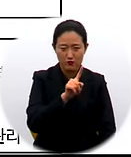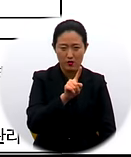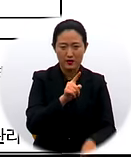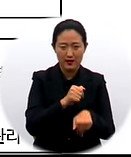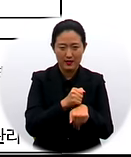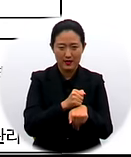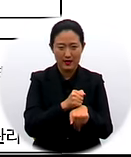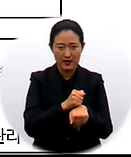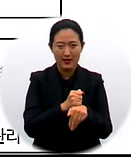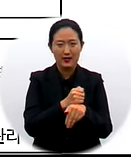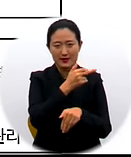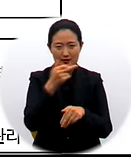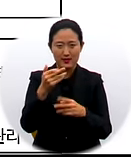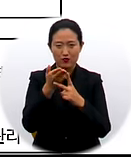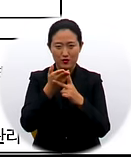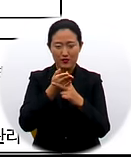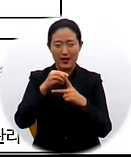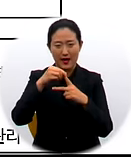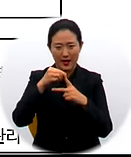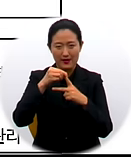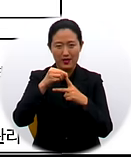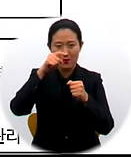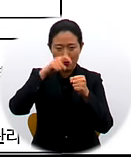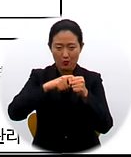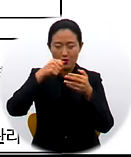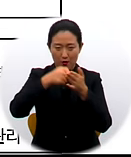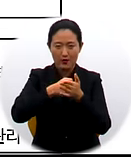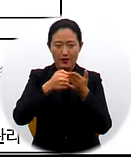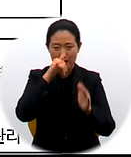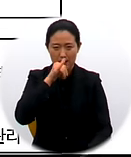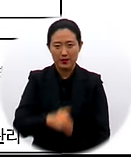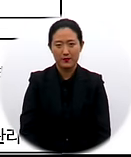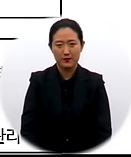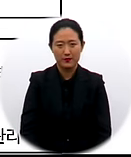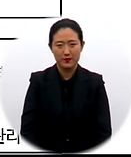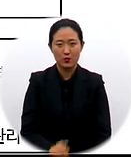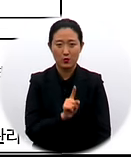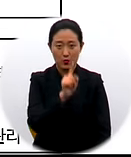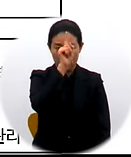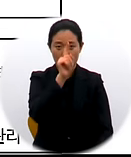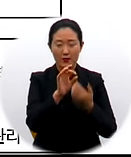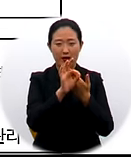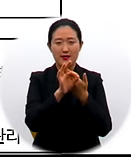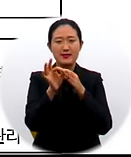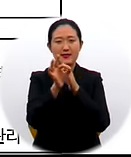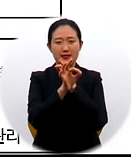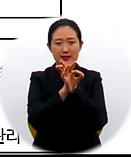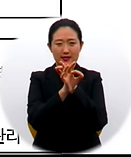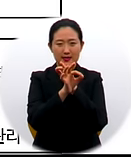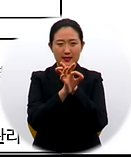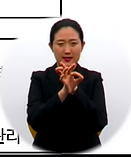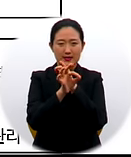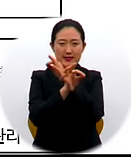중에 하나를 목표점으로 하는 경우가 많은데요. 위로 올라갈수록 시장을 위해서 일하는 직무예요. 시장과 소비자를 위해서 일하는,